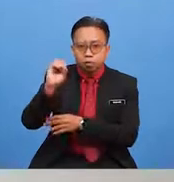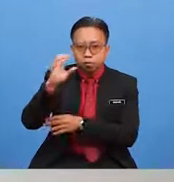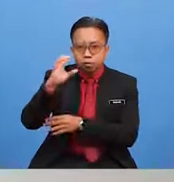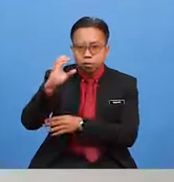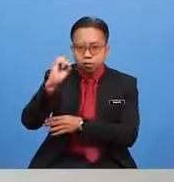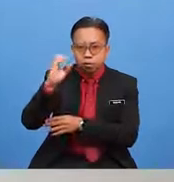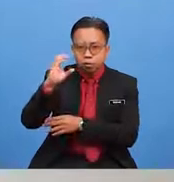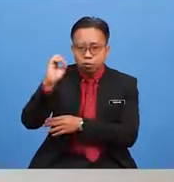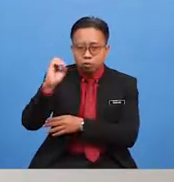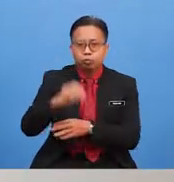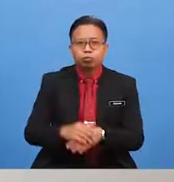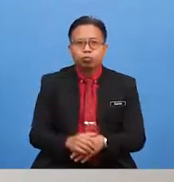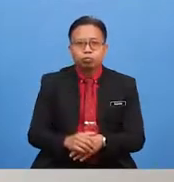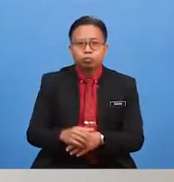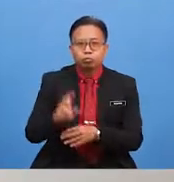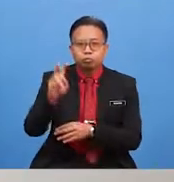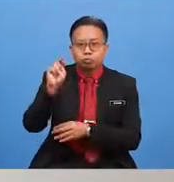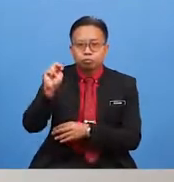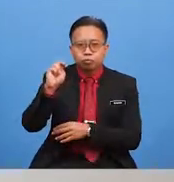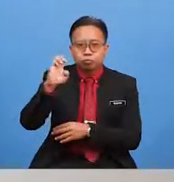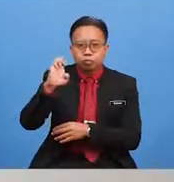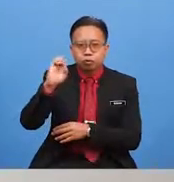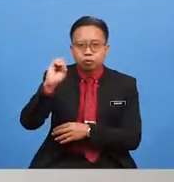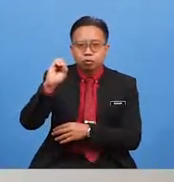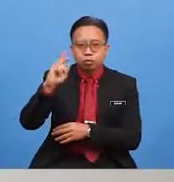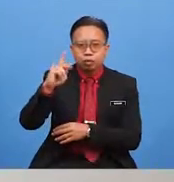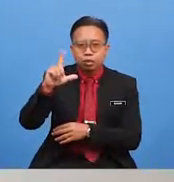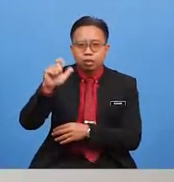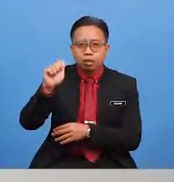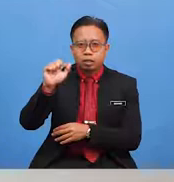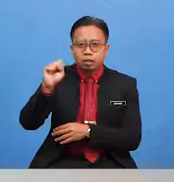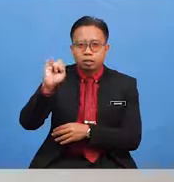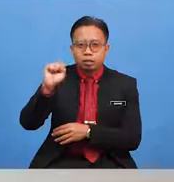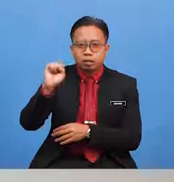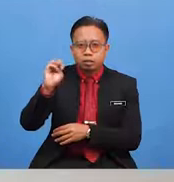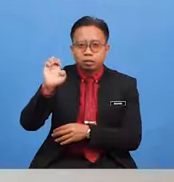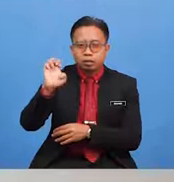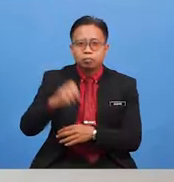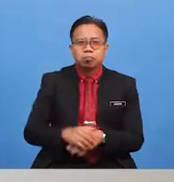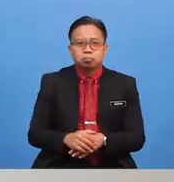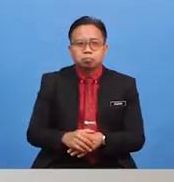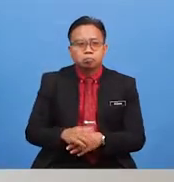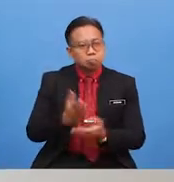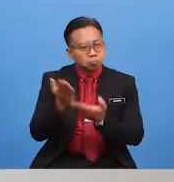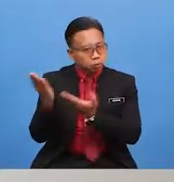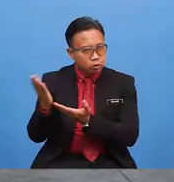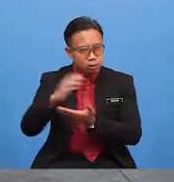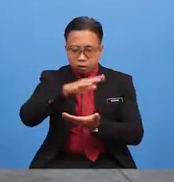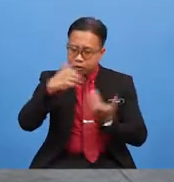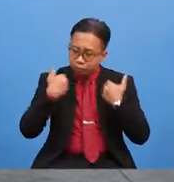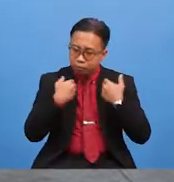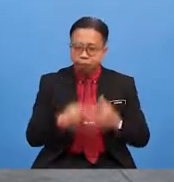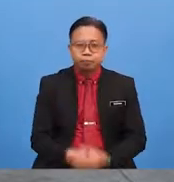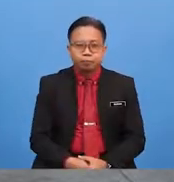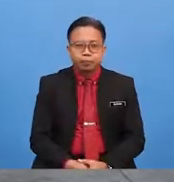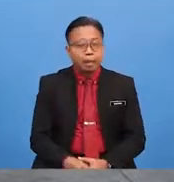Romanticism, Naturalism, Realism dan yang terakhir Impressionism.